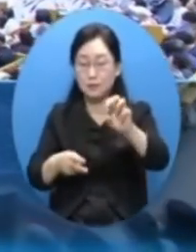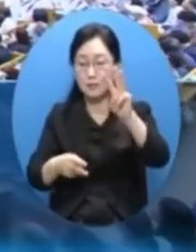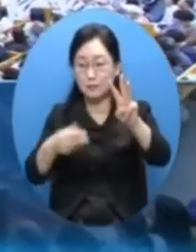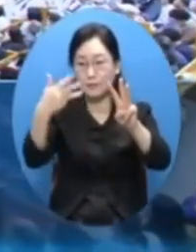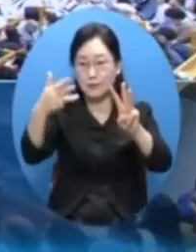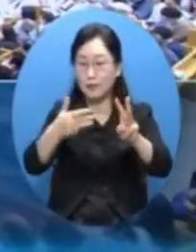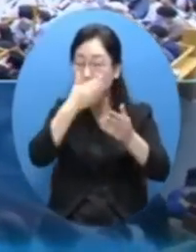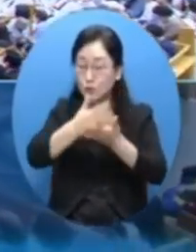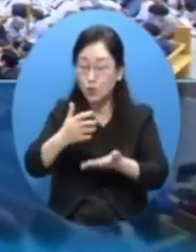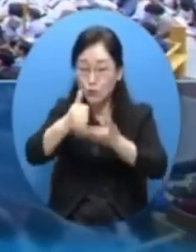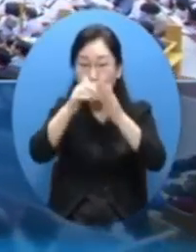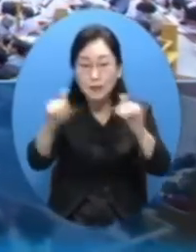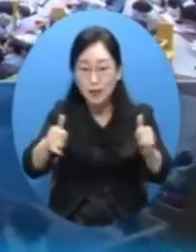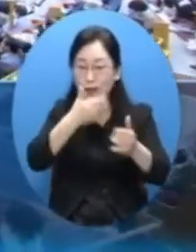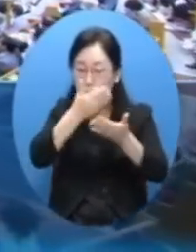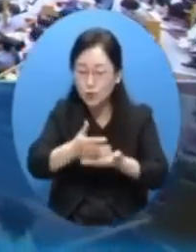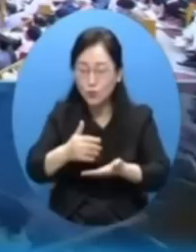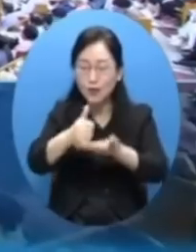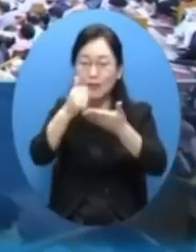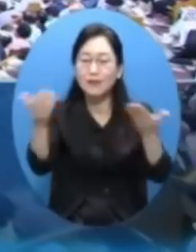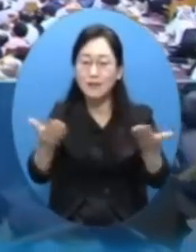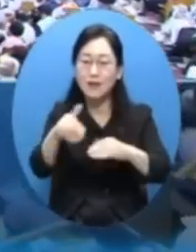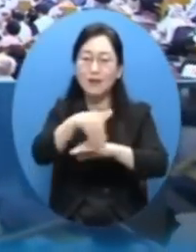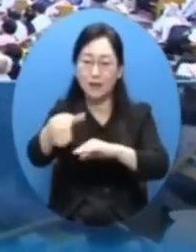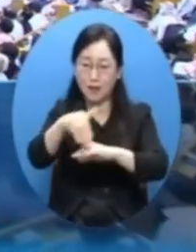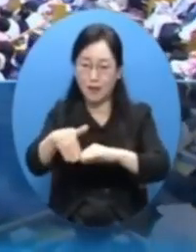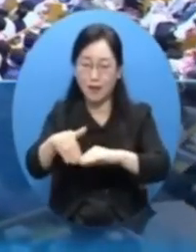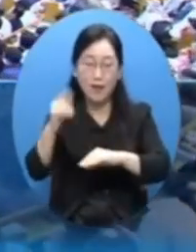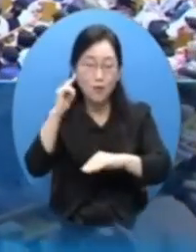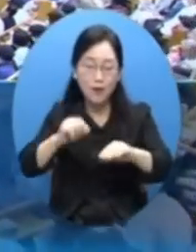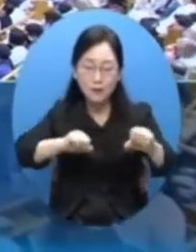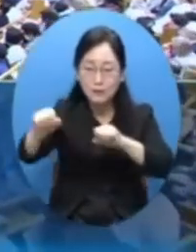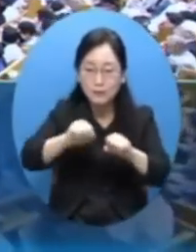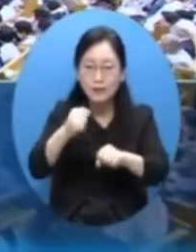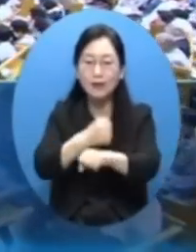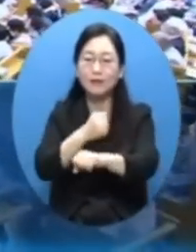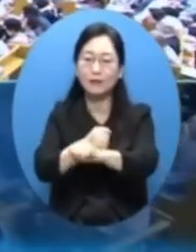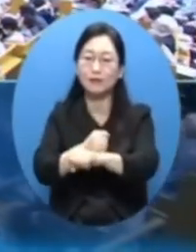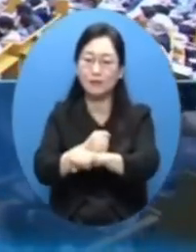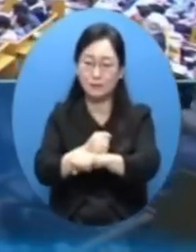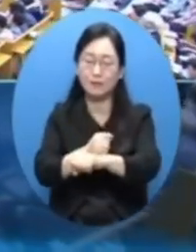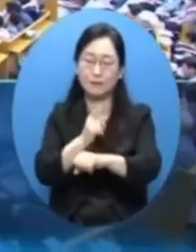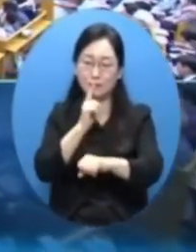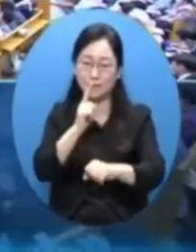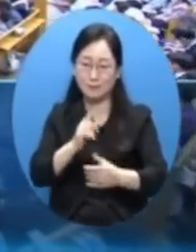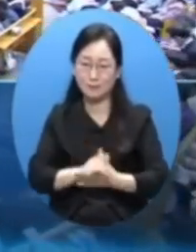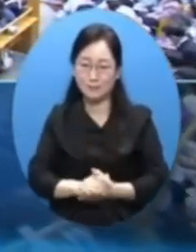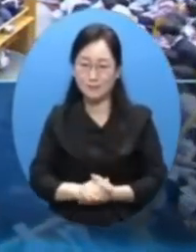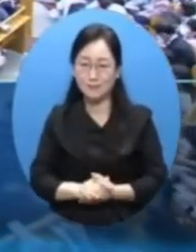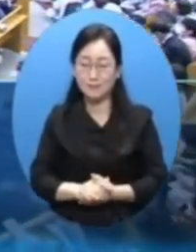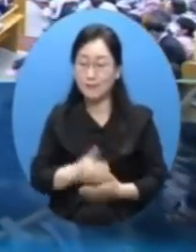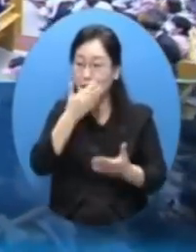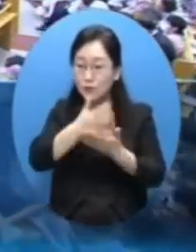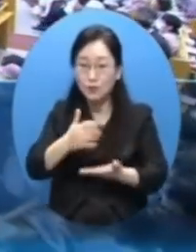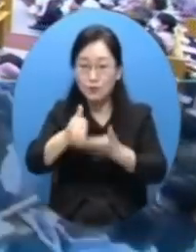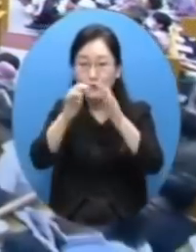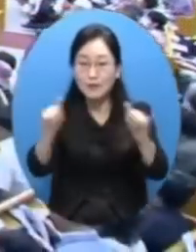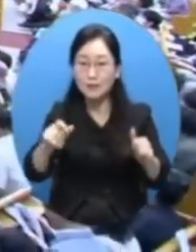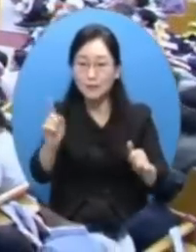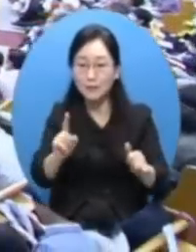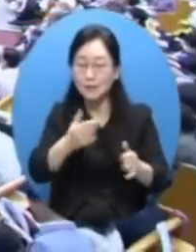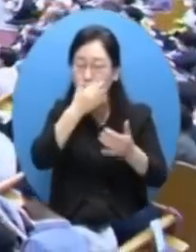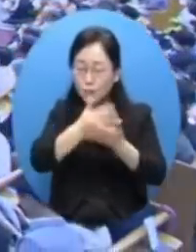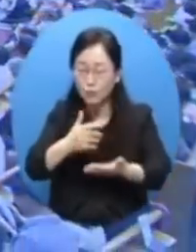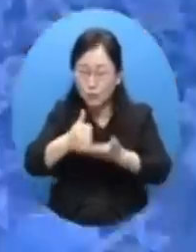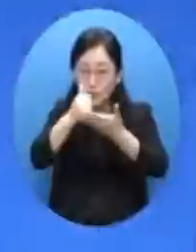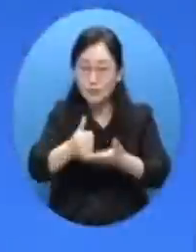자는 존귀한 일을 계획하나니 그는 항상 존귀한 일에 서리라 말씀합니다. 존귀한 자는 언제나 존귀한